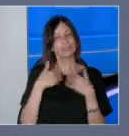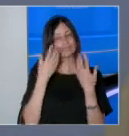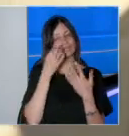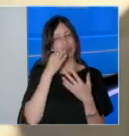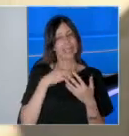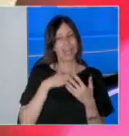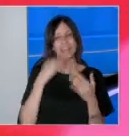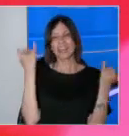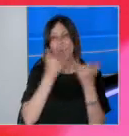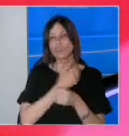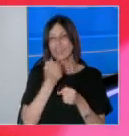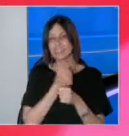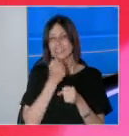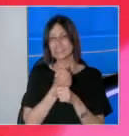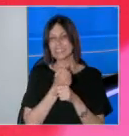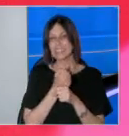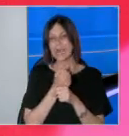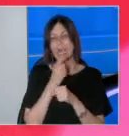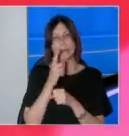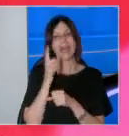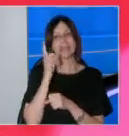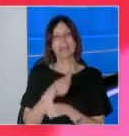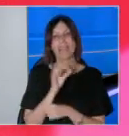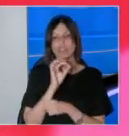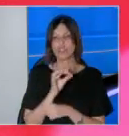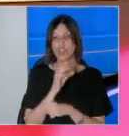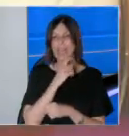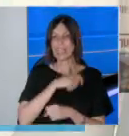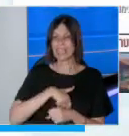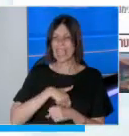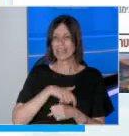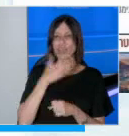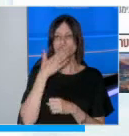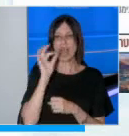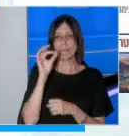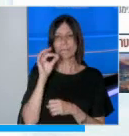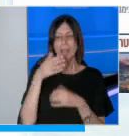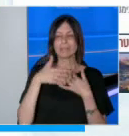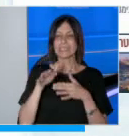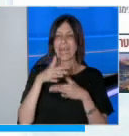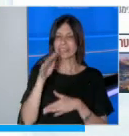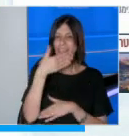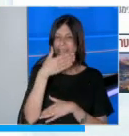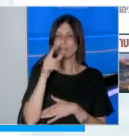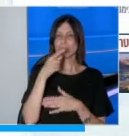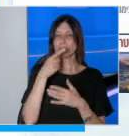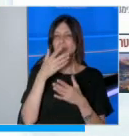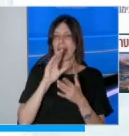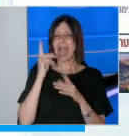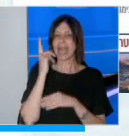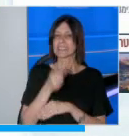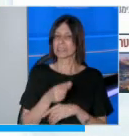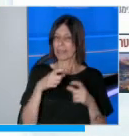שלו לטעות שנעשתה בהזמנה השמית של עיריית ירושלים למצעד הדגלים. וכך הוא כותב, ההזמנה הרשמית גם של